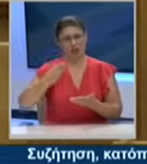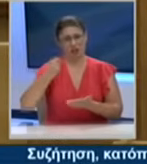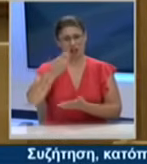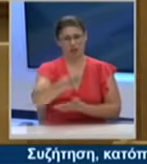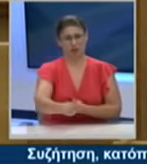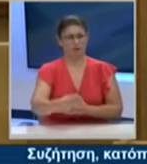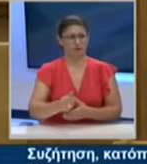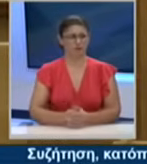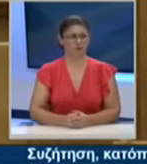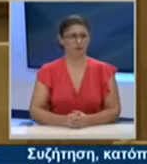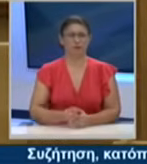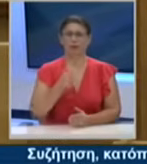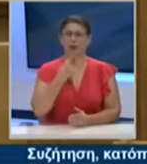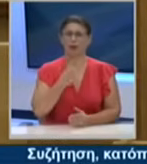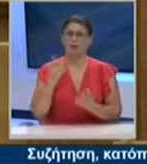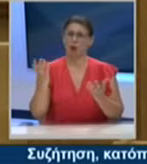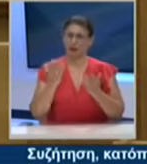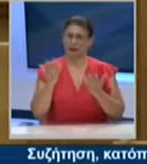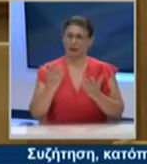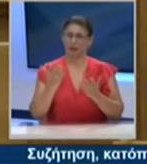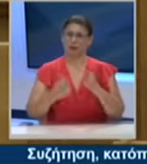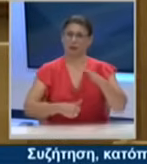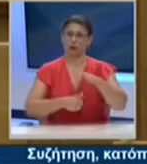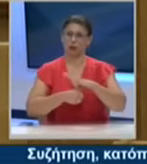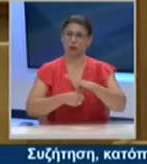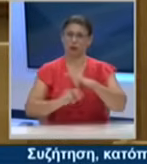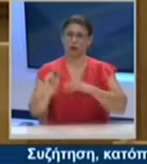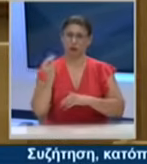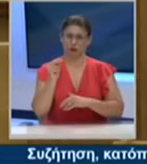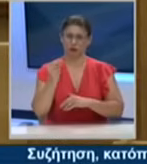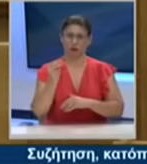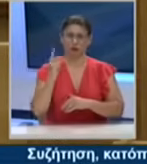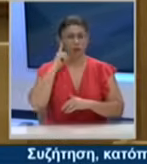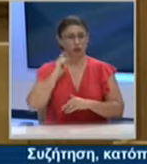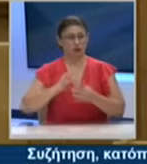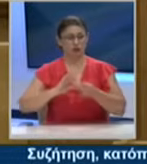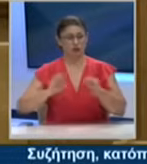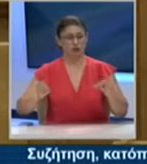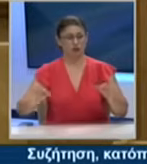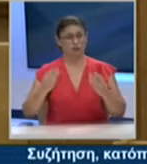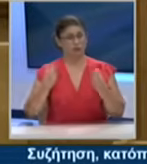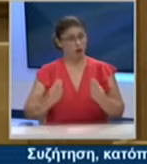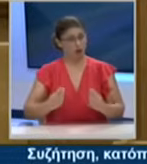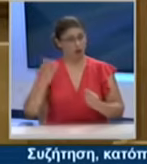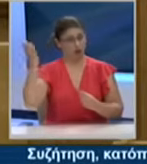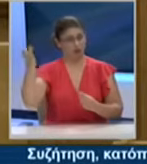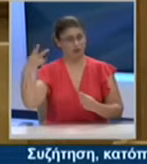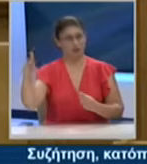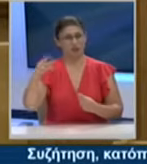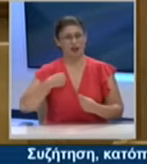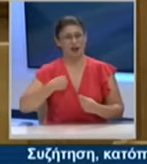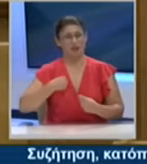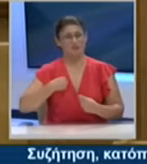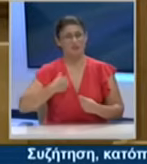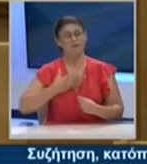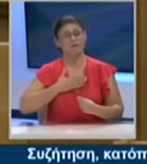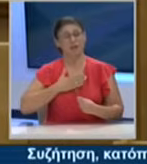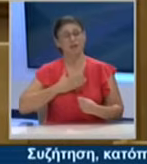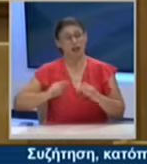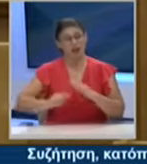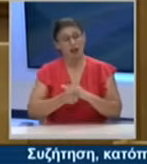να επενέσω και τον κύριο πρόεδρο της Βουλής. Οι γνώσεις του στην ιστορία είναι πάρα πολύ καλές, αλλά εμείς θα ενοχλούμε έτσι